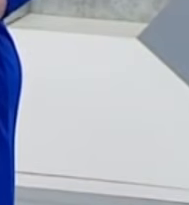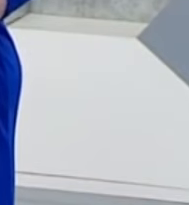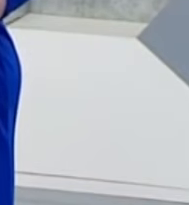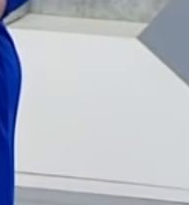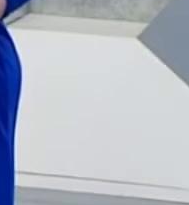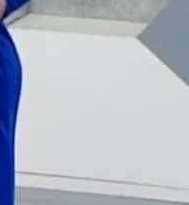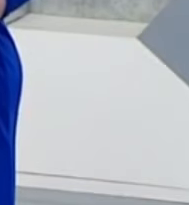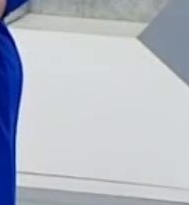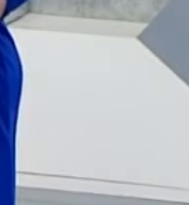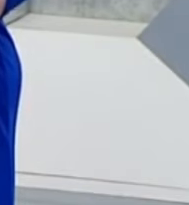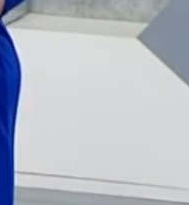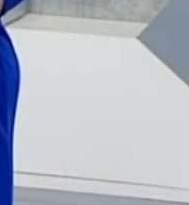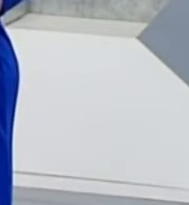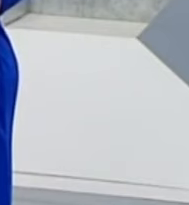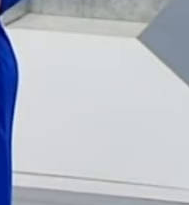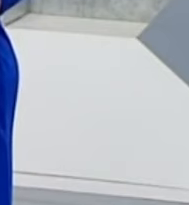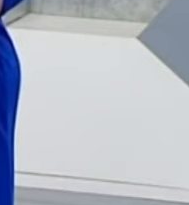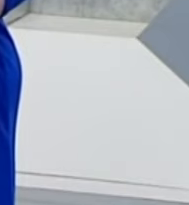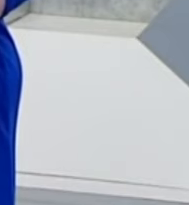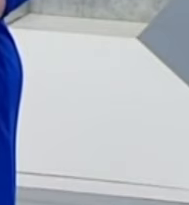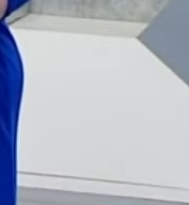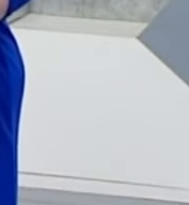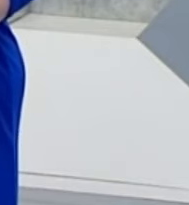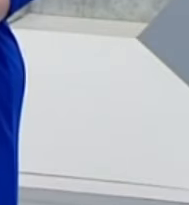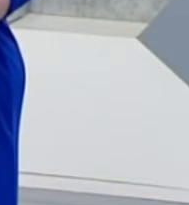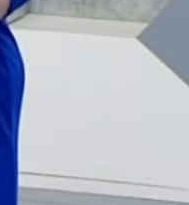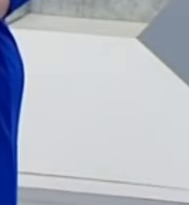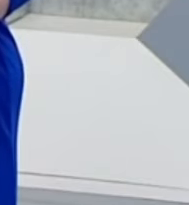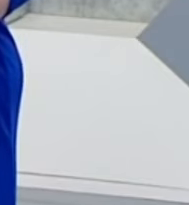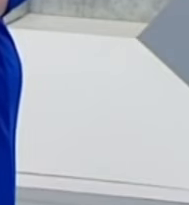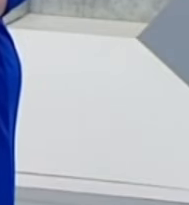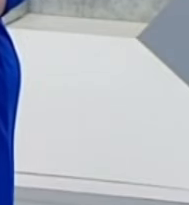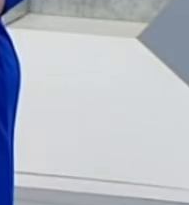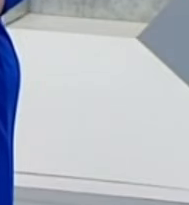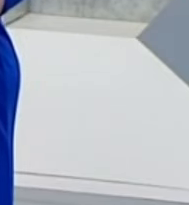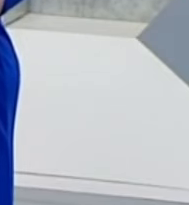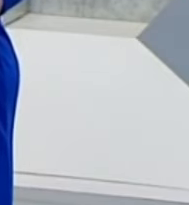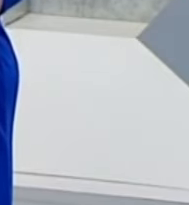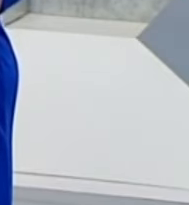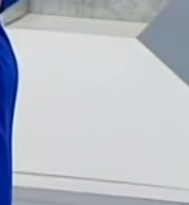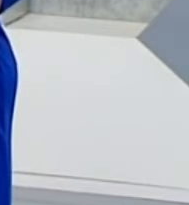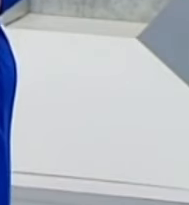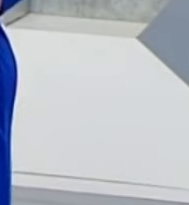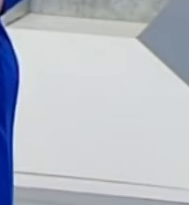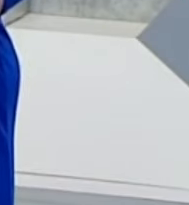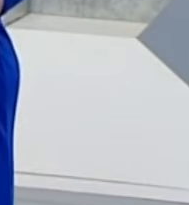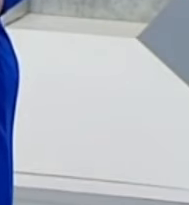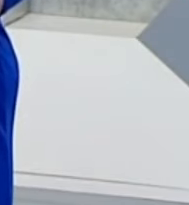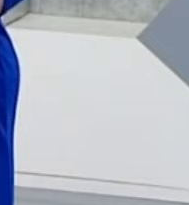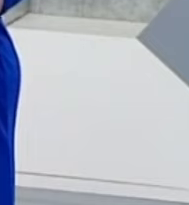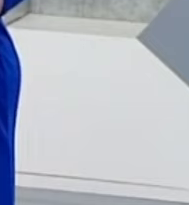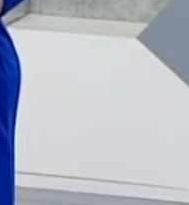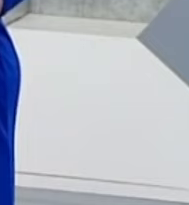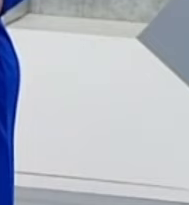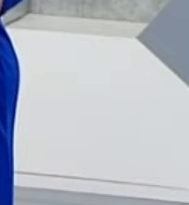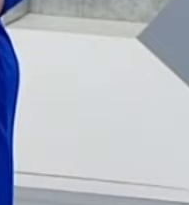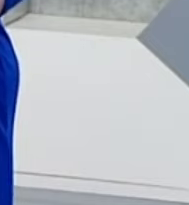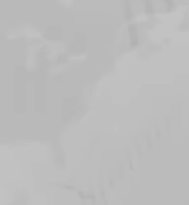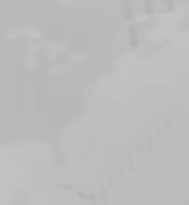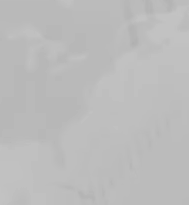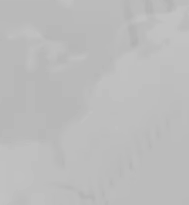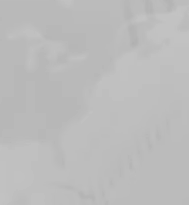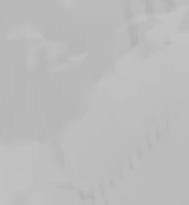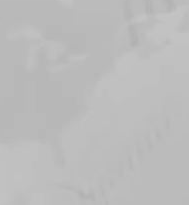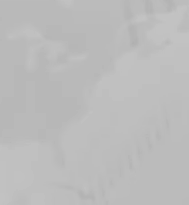kapuso naman abroad, subaybayan nyo kami sa GMA Pinoy TV at sa www.gmanews.tv.